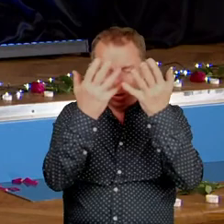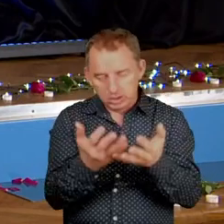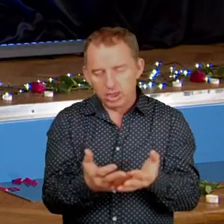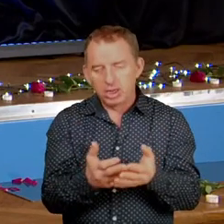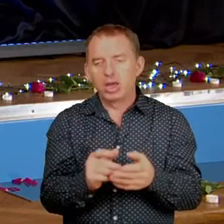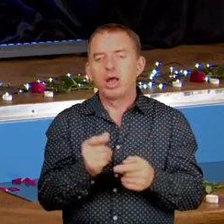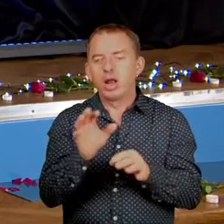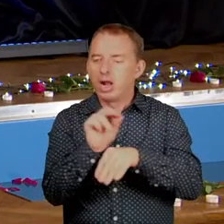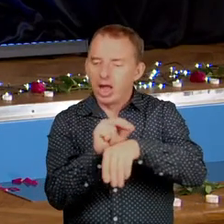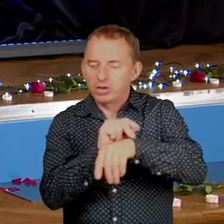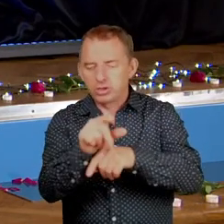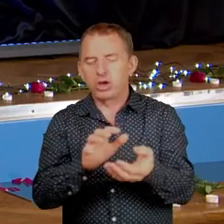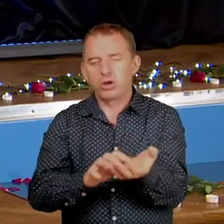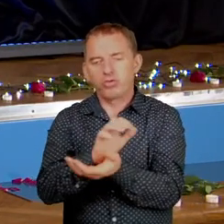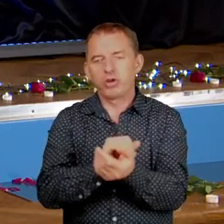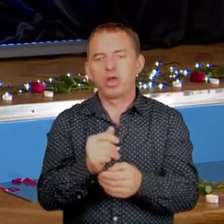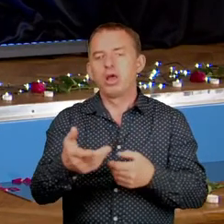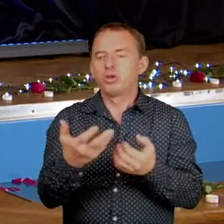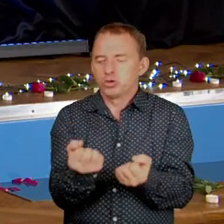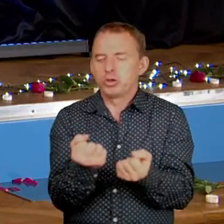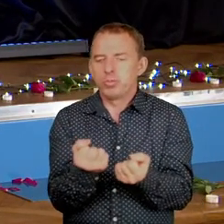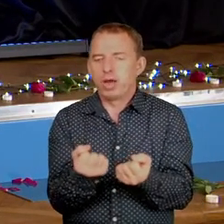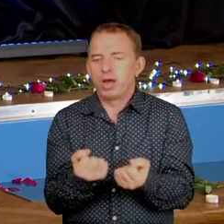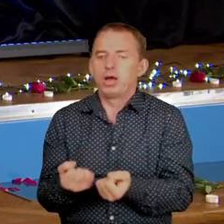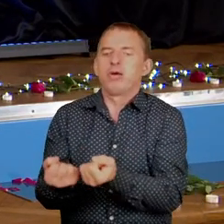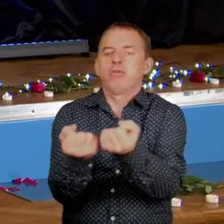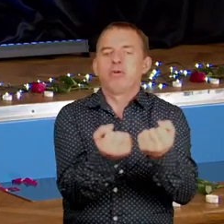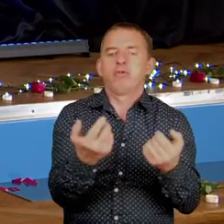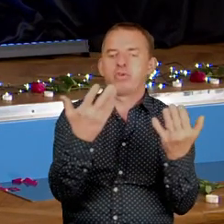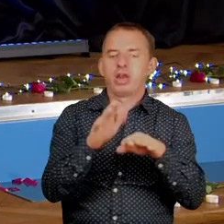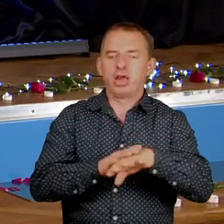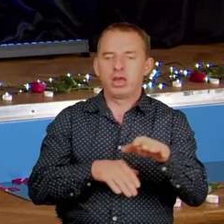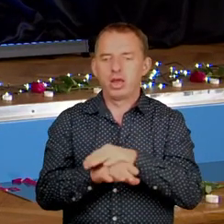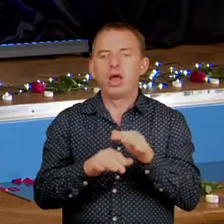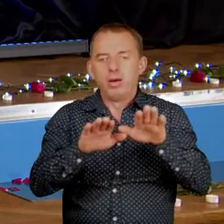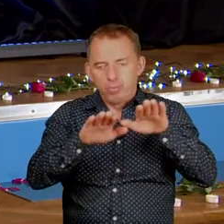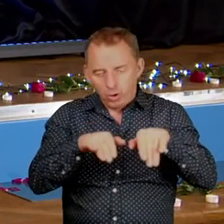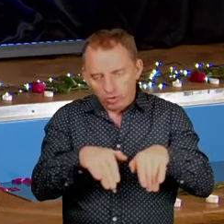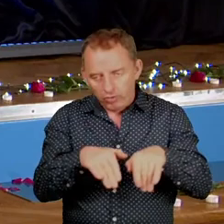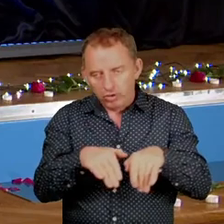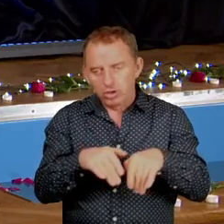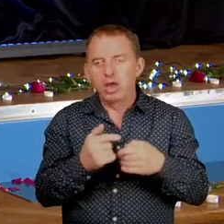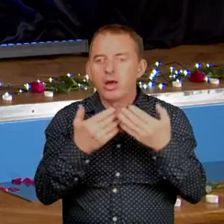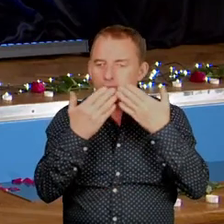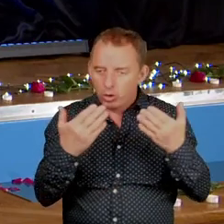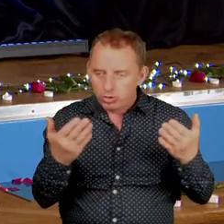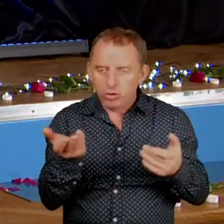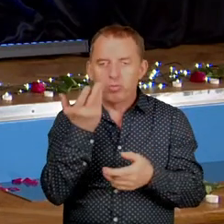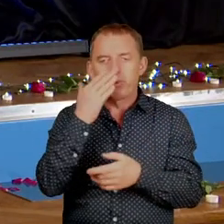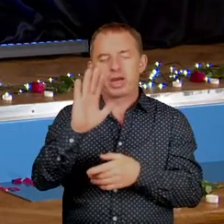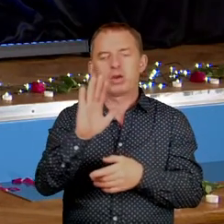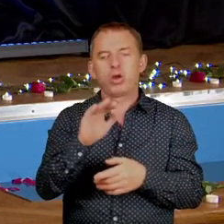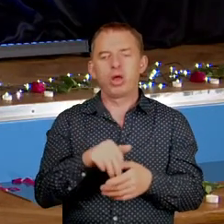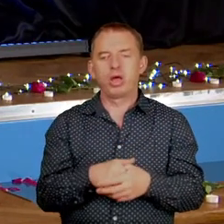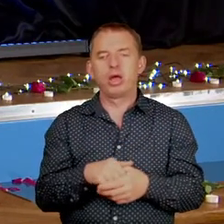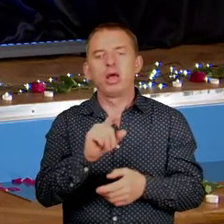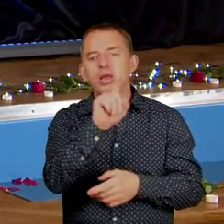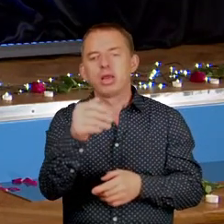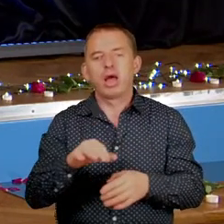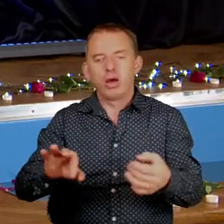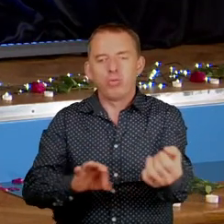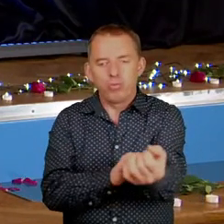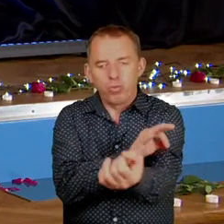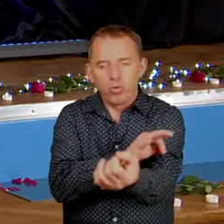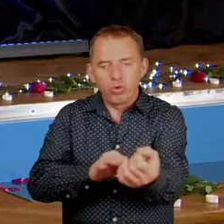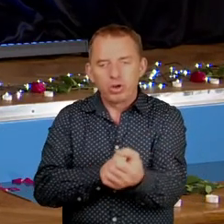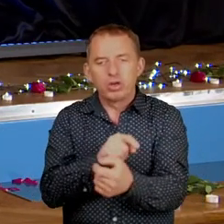świata trzyma w swoim ręku. Pozwólcie jeszcze Państwo, że podziękuję bardzo za muzykę, jaka